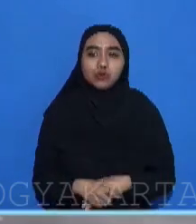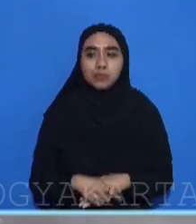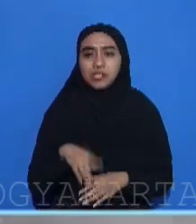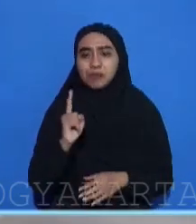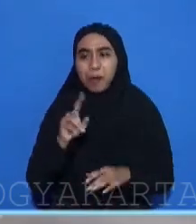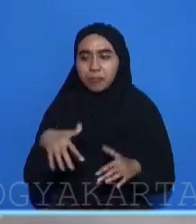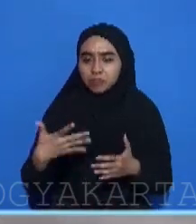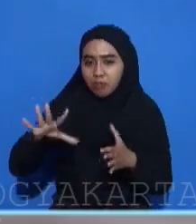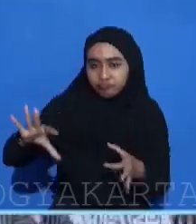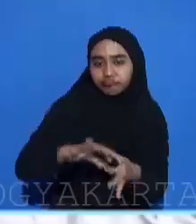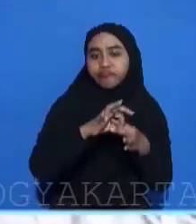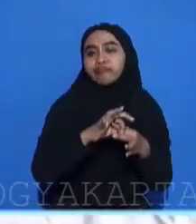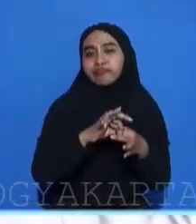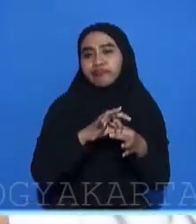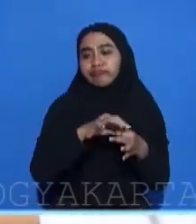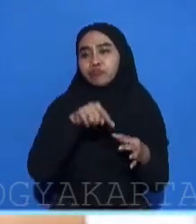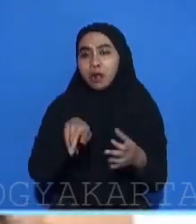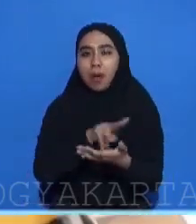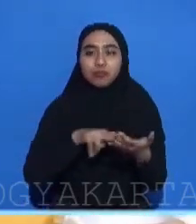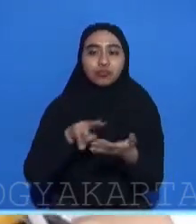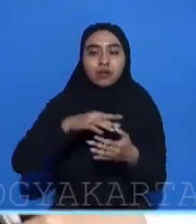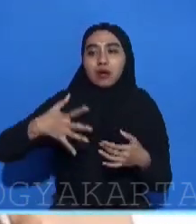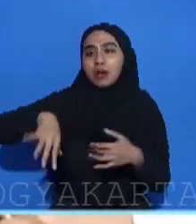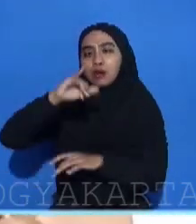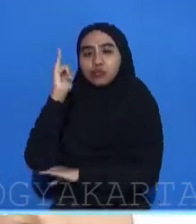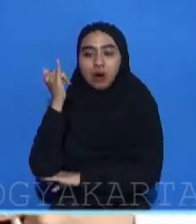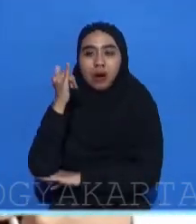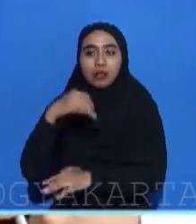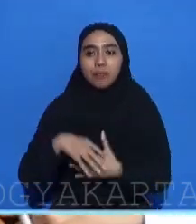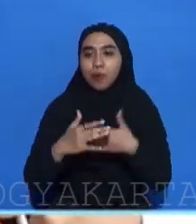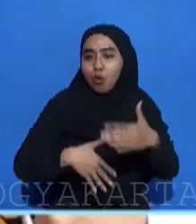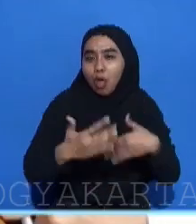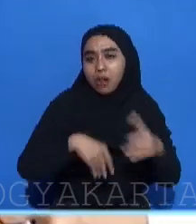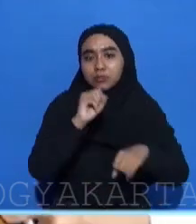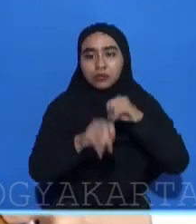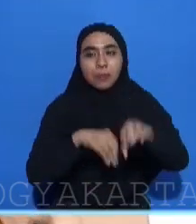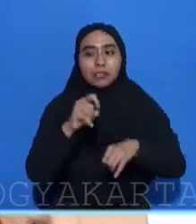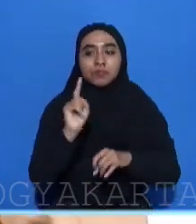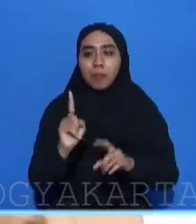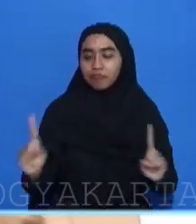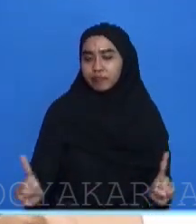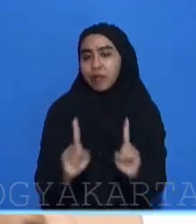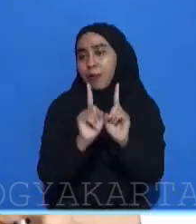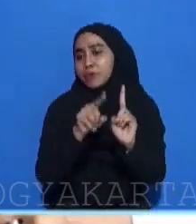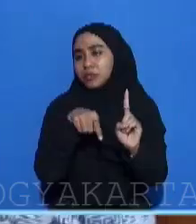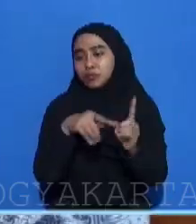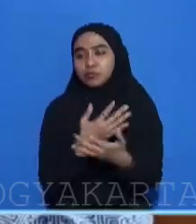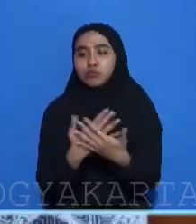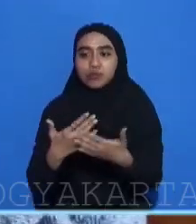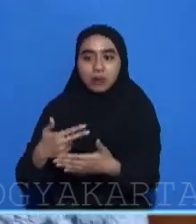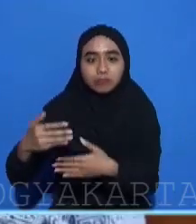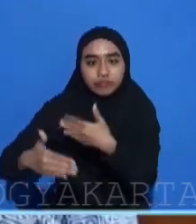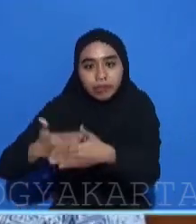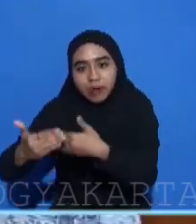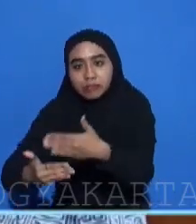menggandeng perguruan tinggi dalam penanganan sampah ini Pemerintah harus terus mendampingi masyarakat dengan intensif dan